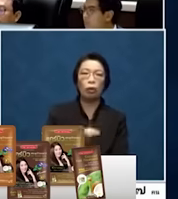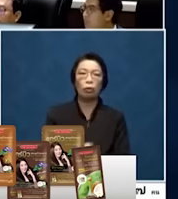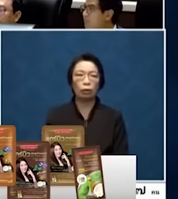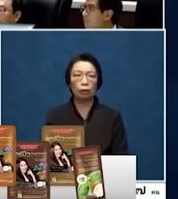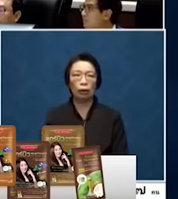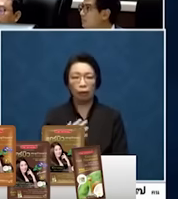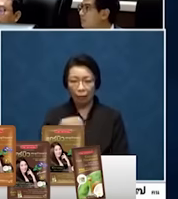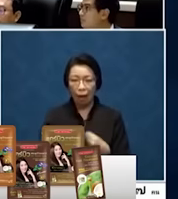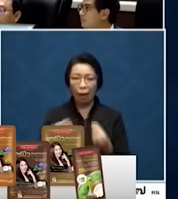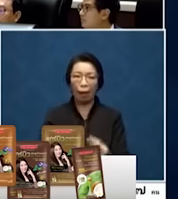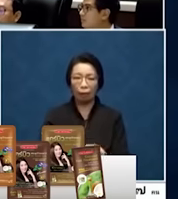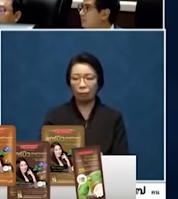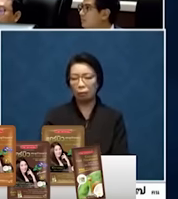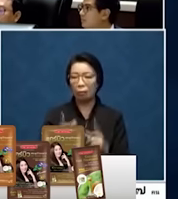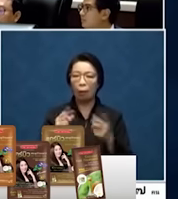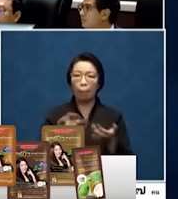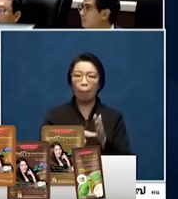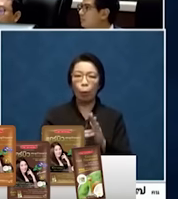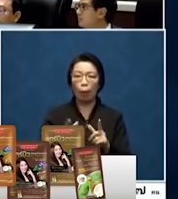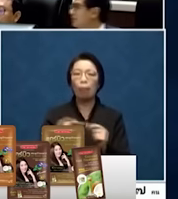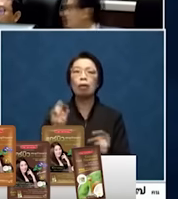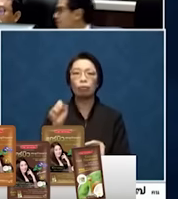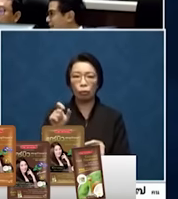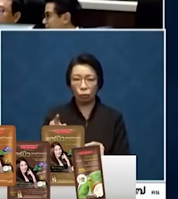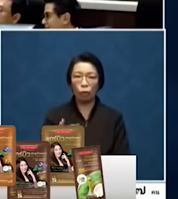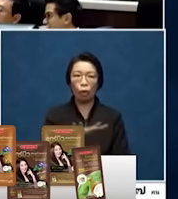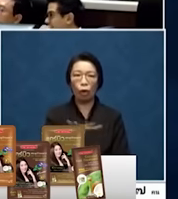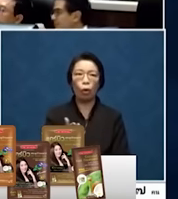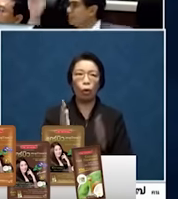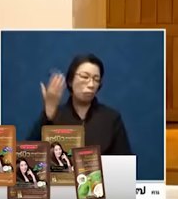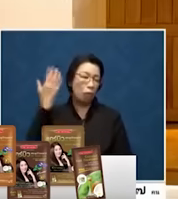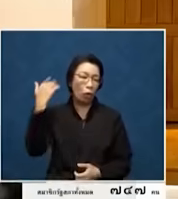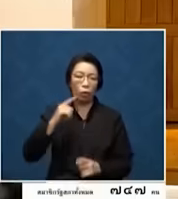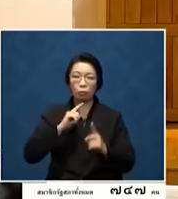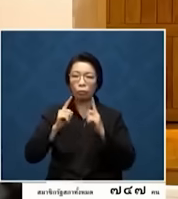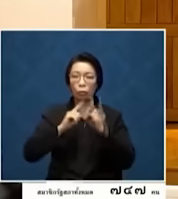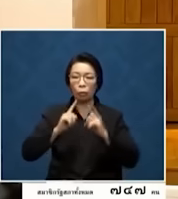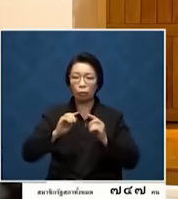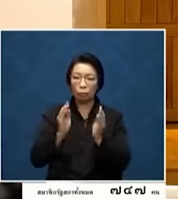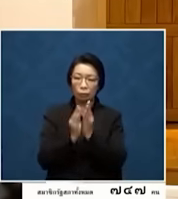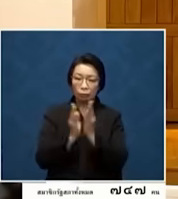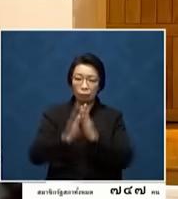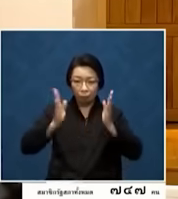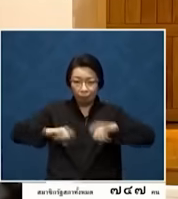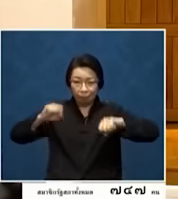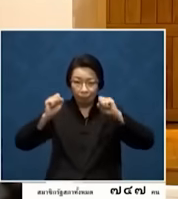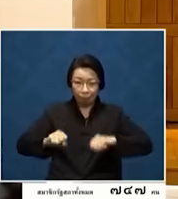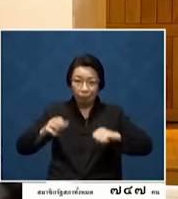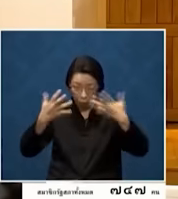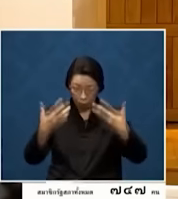กษาหรือพิจารณาเป็นเรื่องด่วนกราบเรียนท่านประธานแล้วก็ขอผู้รับรองด้วยครับ ขณะนี้ผู้ตรวจการแ